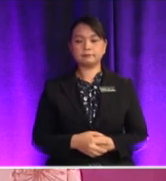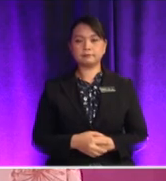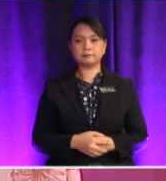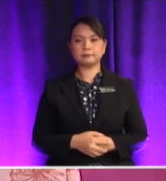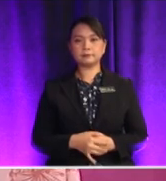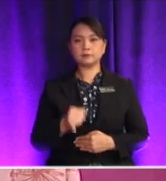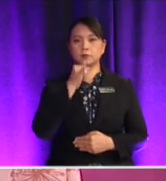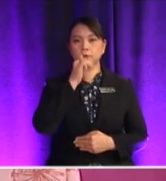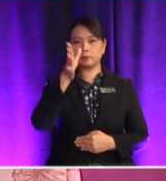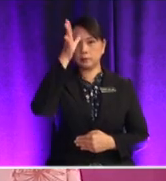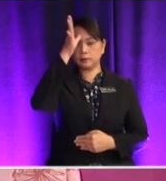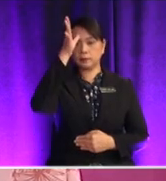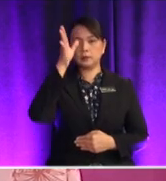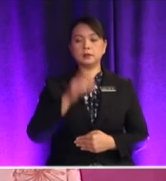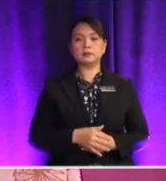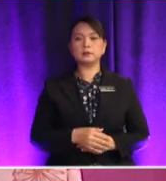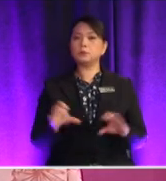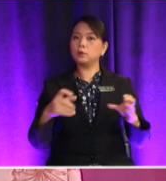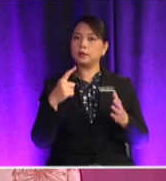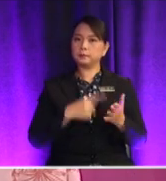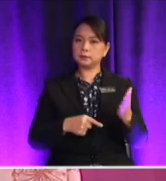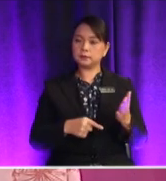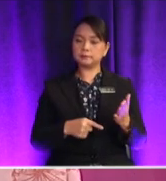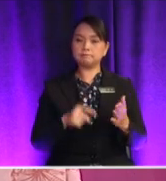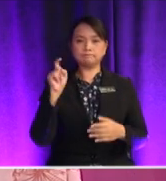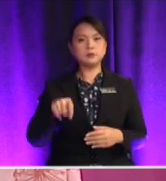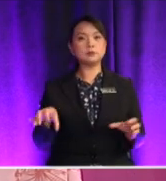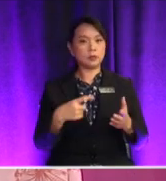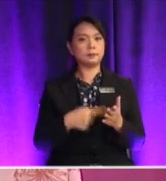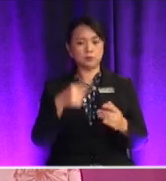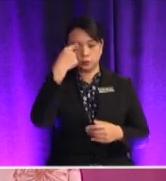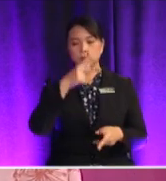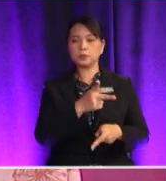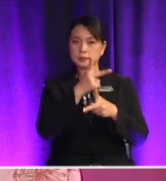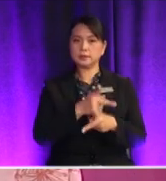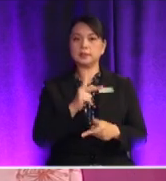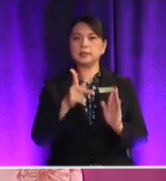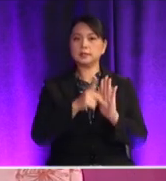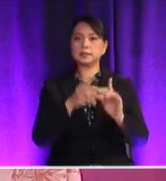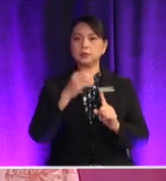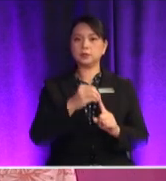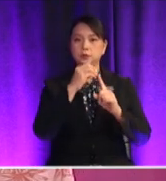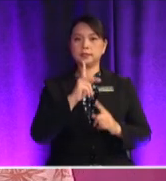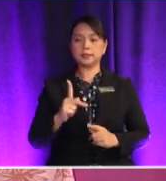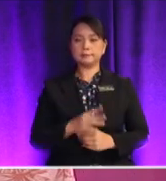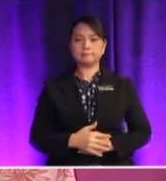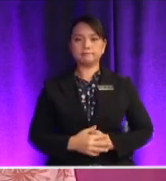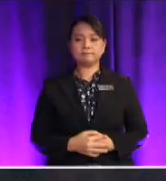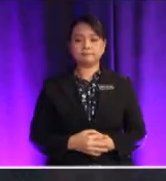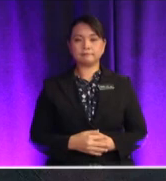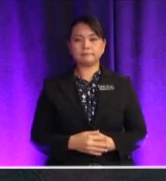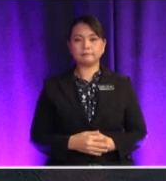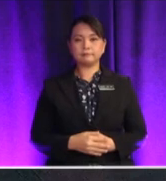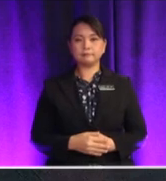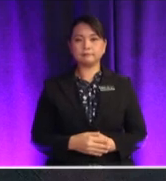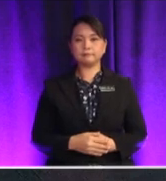bapa Hanish, apa yang perlu ibu bapa Hanish lakukan untuk mengekalkan keunikan rakyat Malaysia ini tadi? Yeah. Okay, siapa nak jawab? Boleh angkat